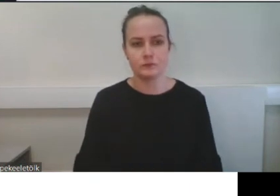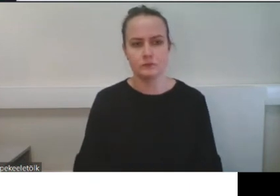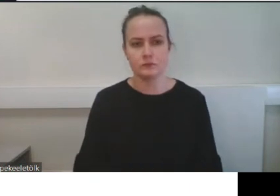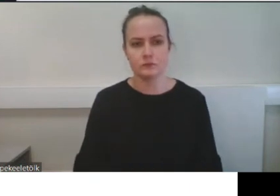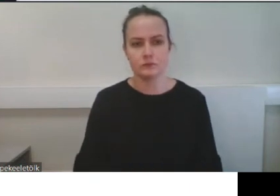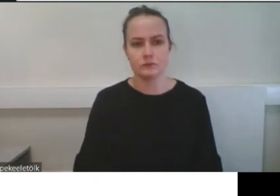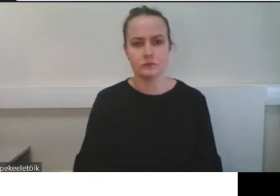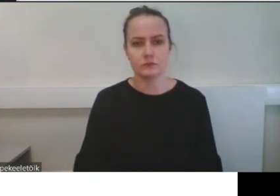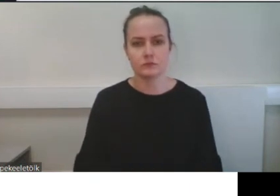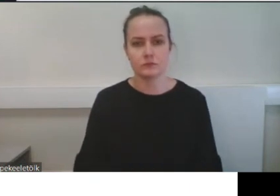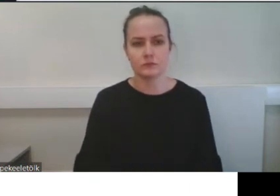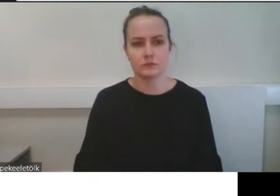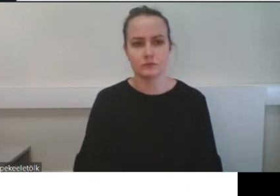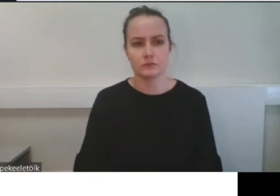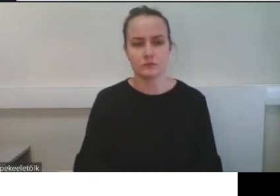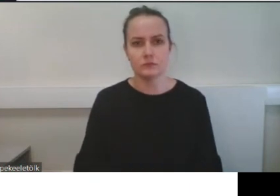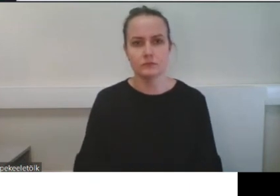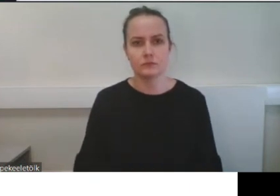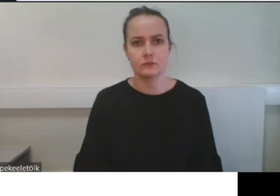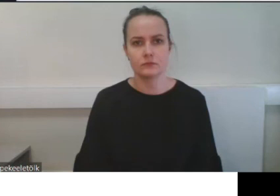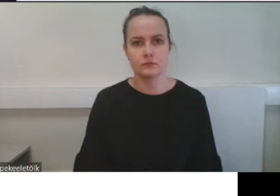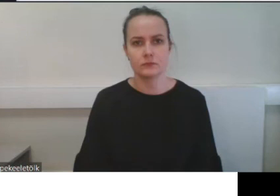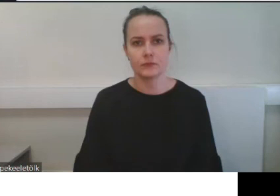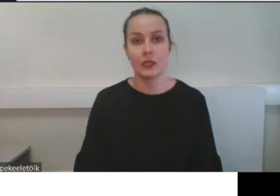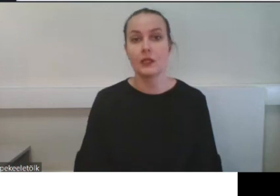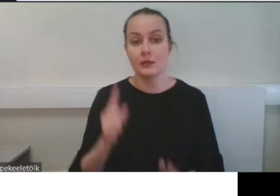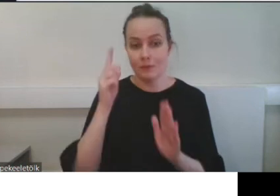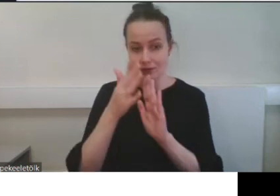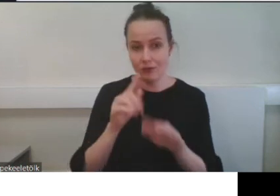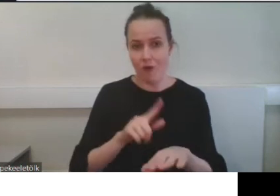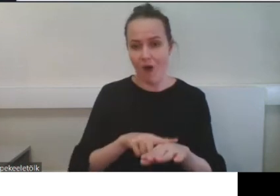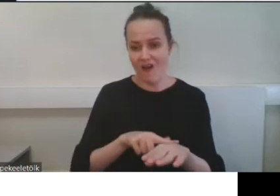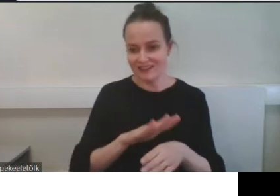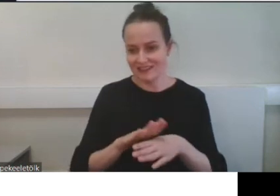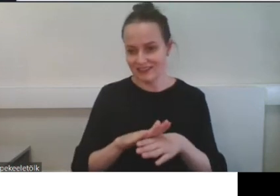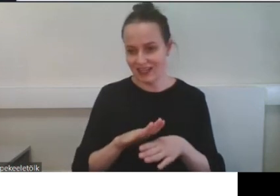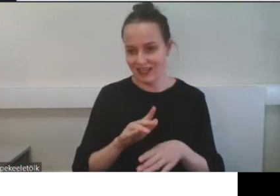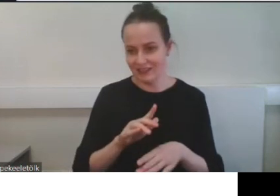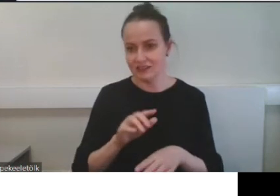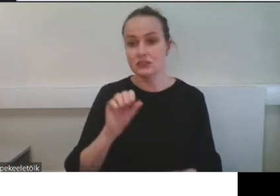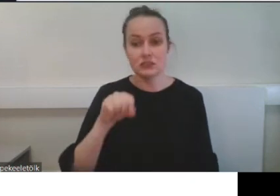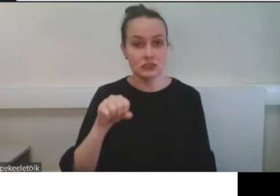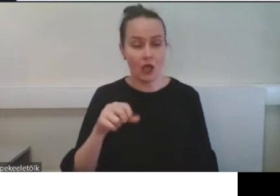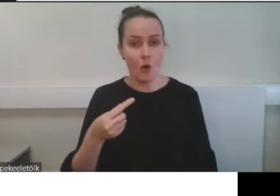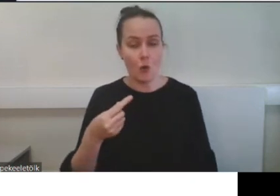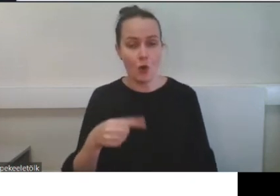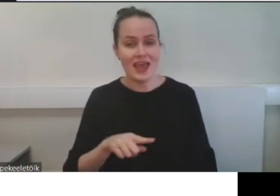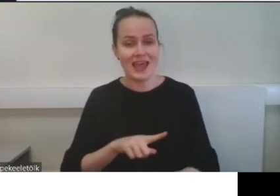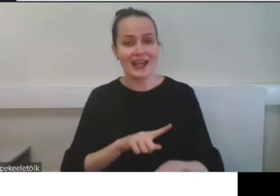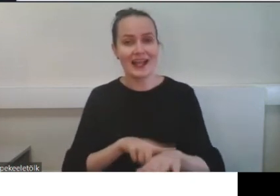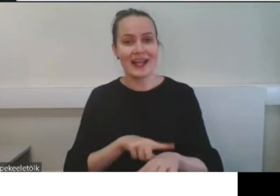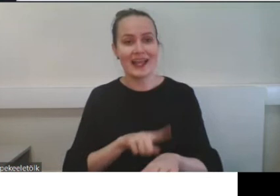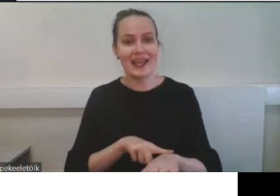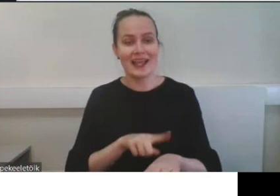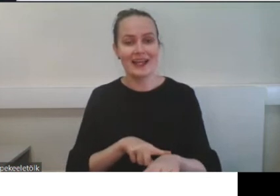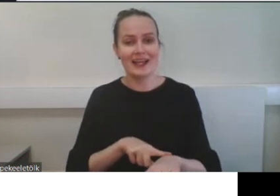lisateenuseid või siis kasutavad juba lähedaste tuttavate abi enam kui 20 tundi nädalas. Et erinevus siis tuli sellest ka, et